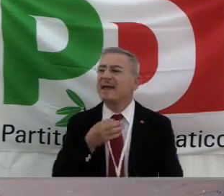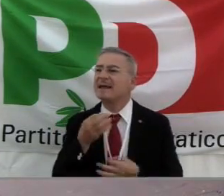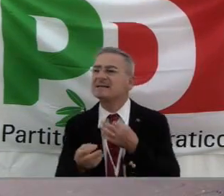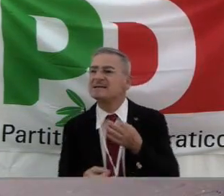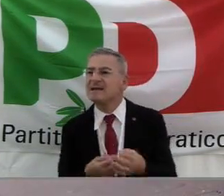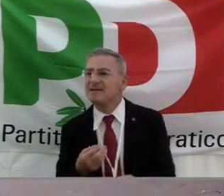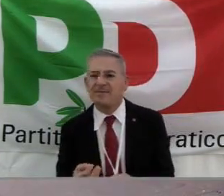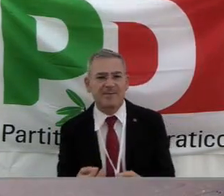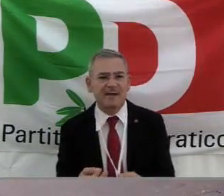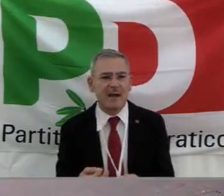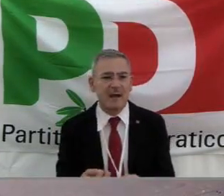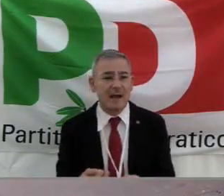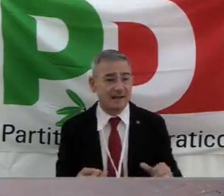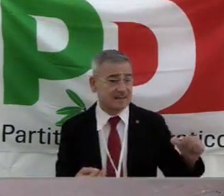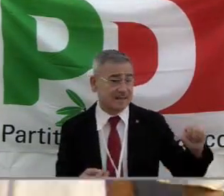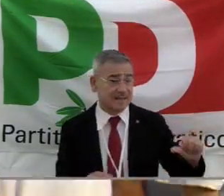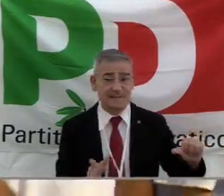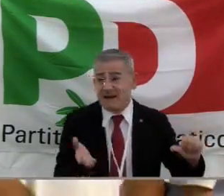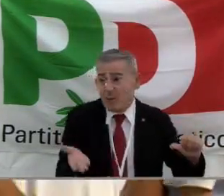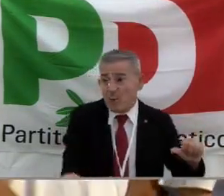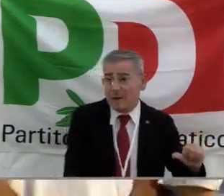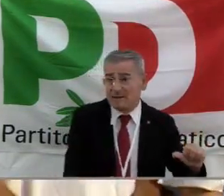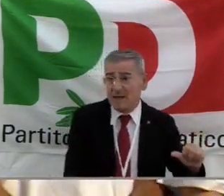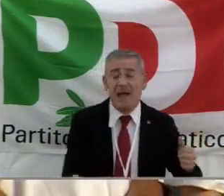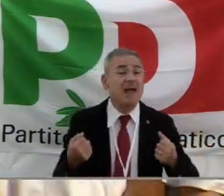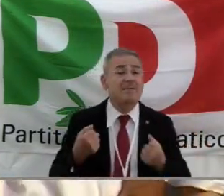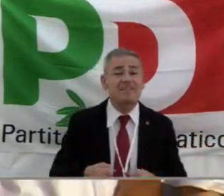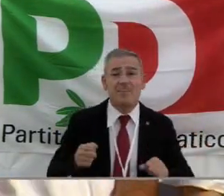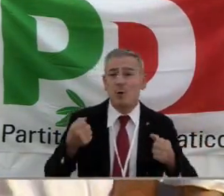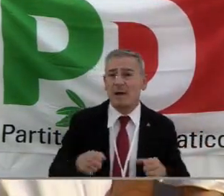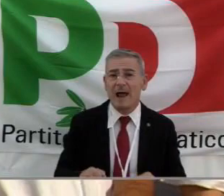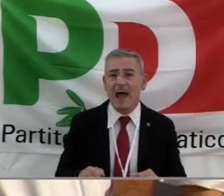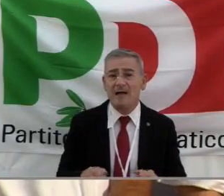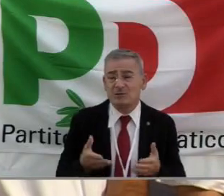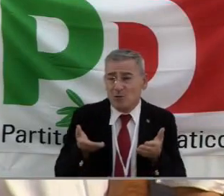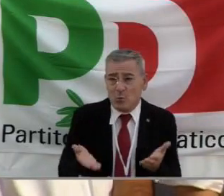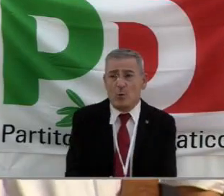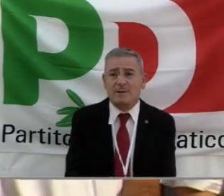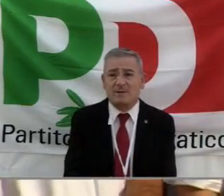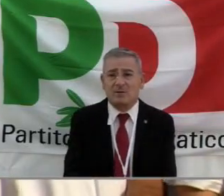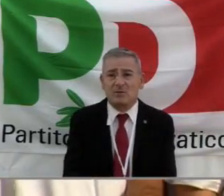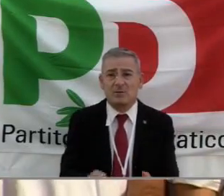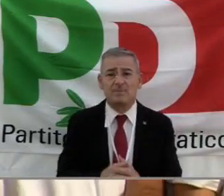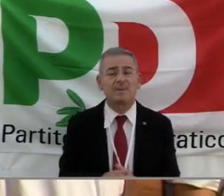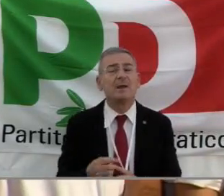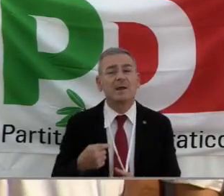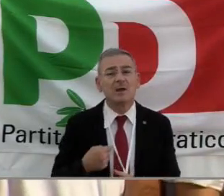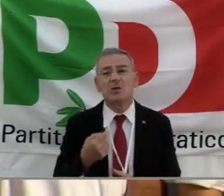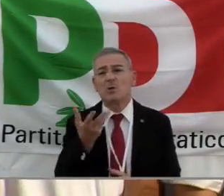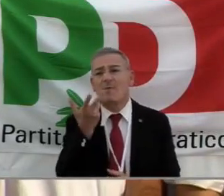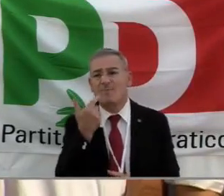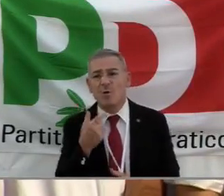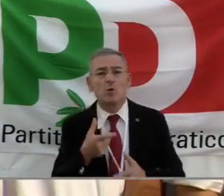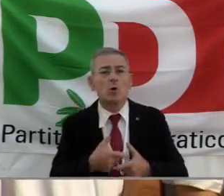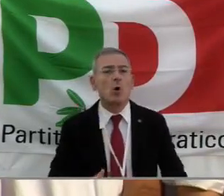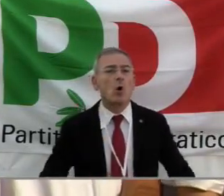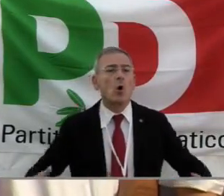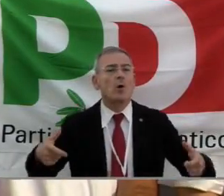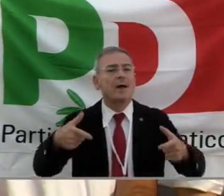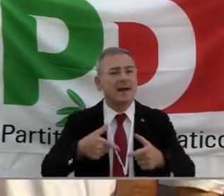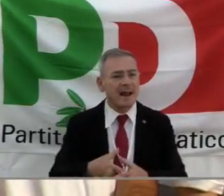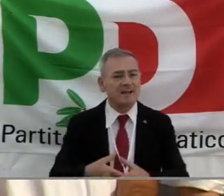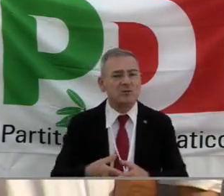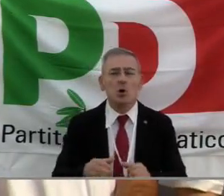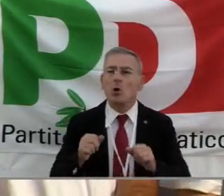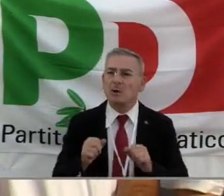la sinistra se non questo? Cosa sono i democratici se non questo? Io voglio un congresso che